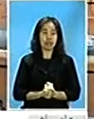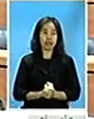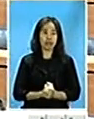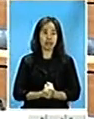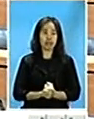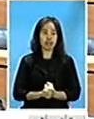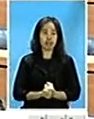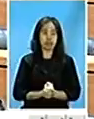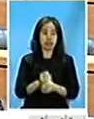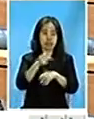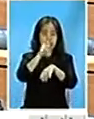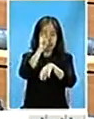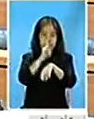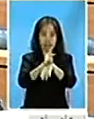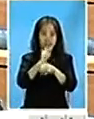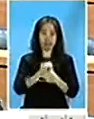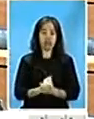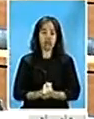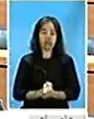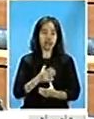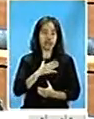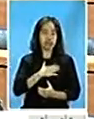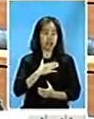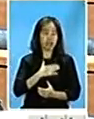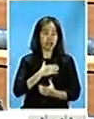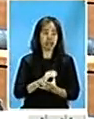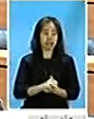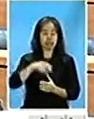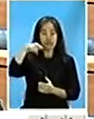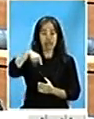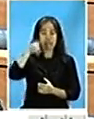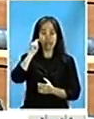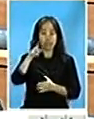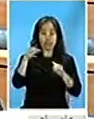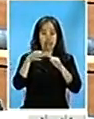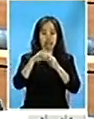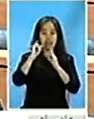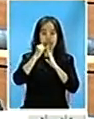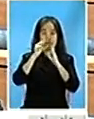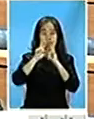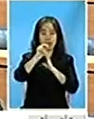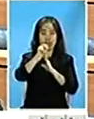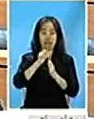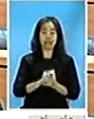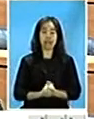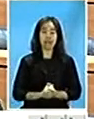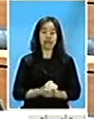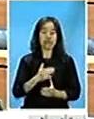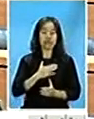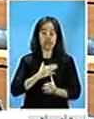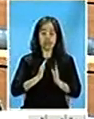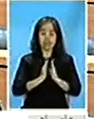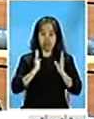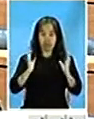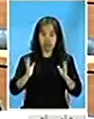ท่านประธานที่เคารพกระผมนายชนน่านสีแก้วเพื่อไทยจังหวัดน่านต้องขอกราบขอบคุณท่านประธ